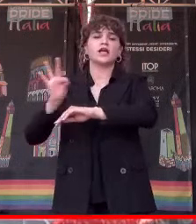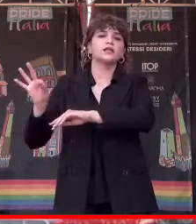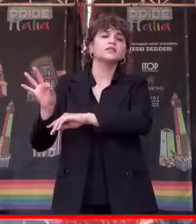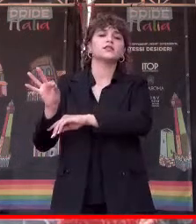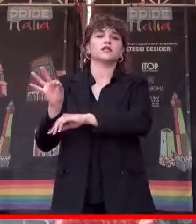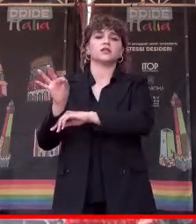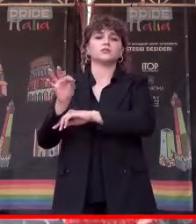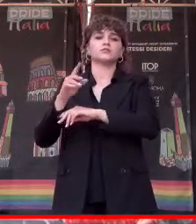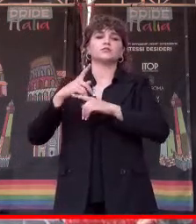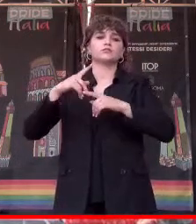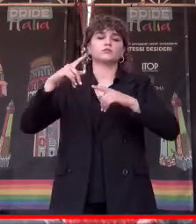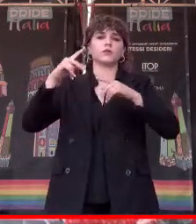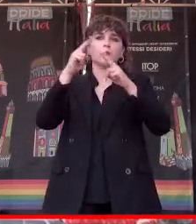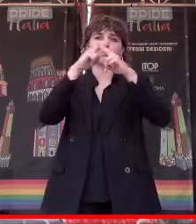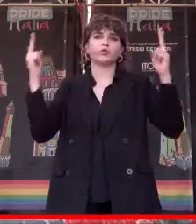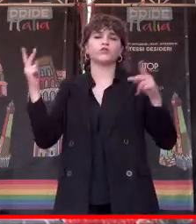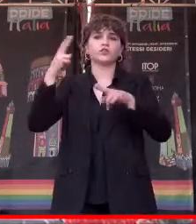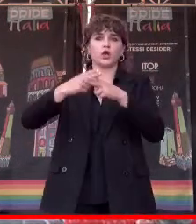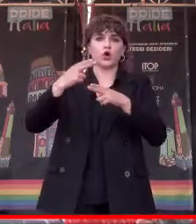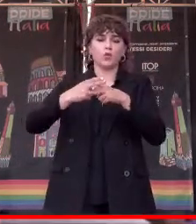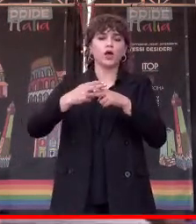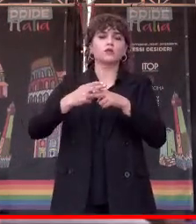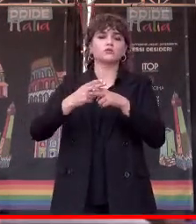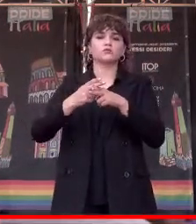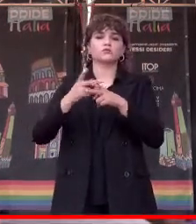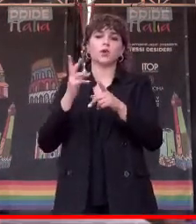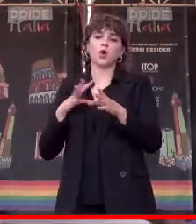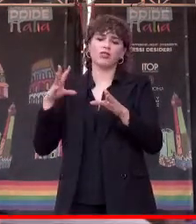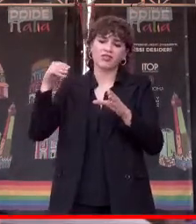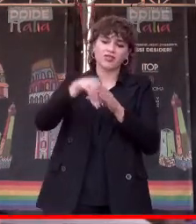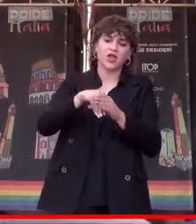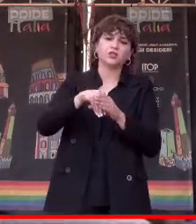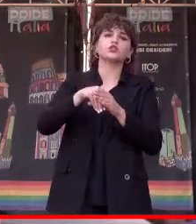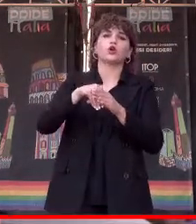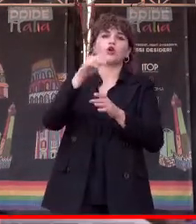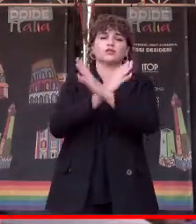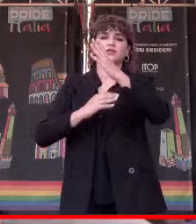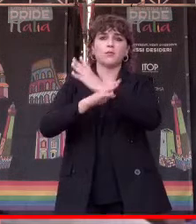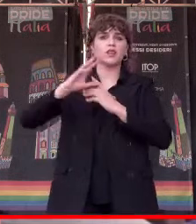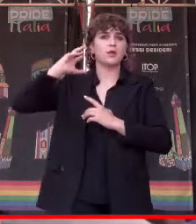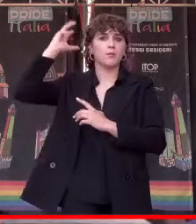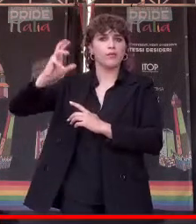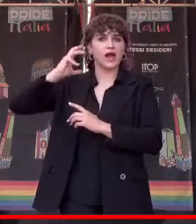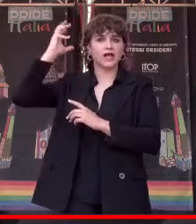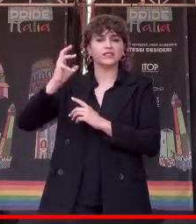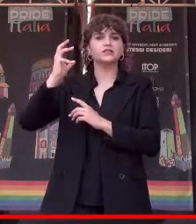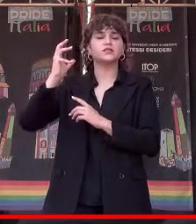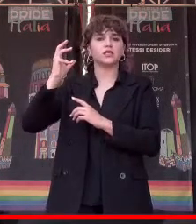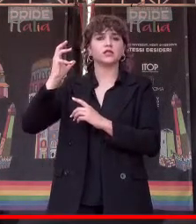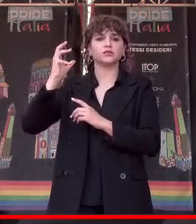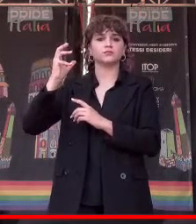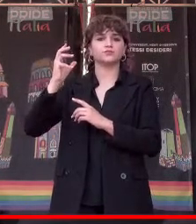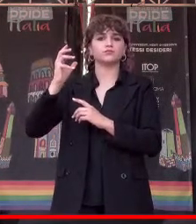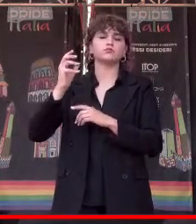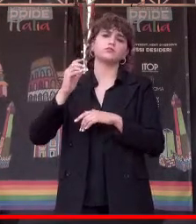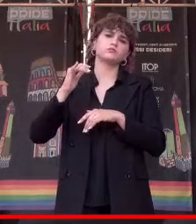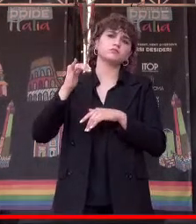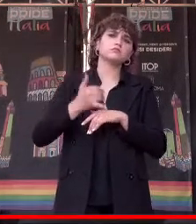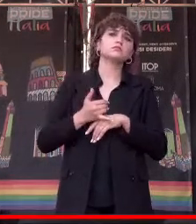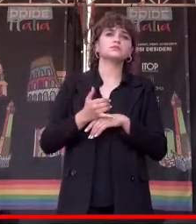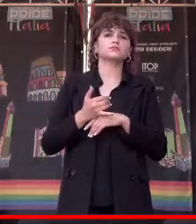del Disability Pride e condividono con noi queste esperienze delle più. E cavolo. Sì, allora diciamo